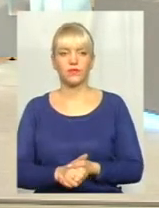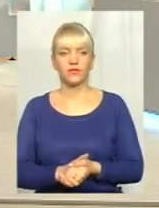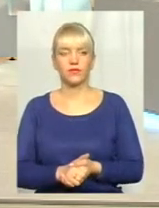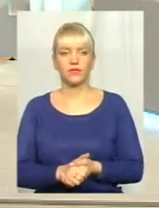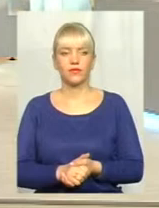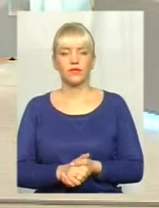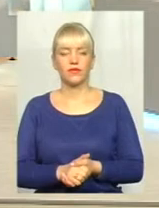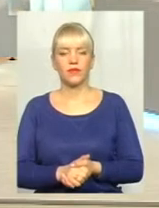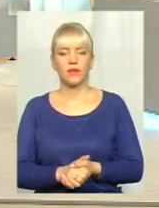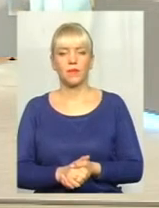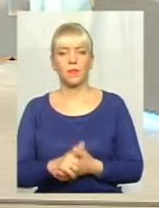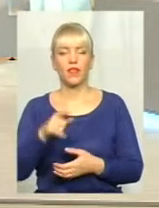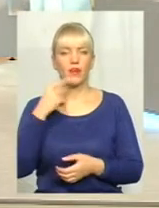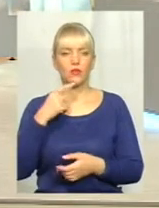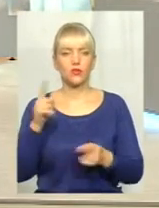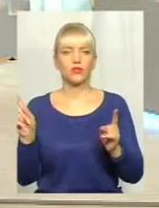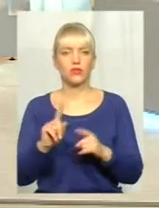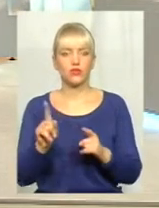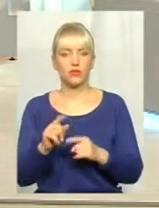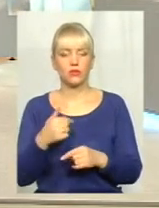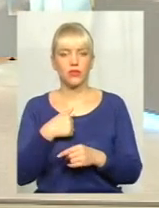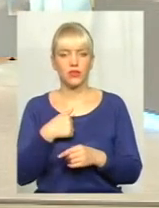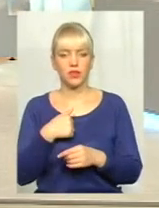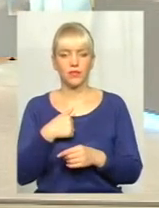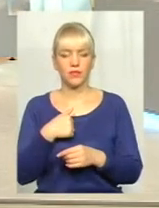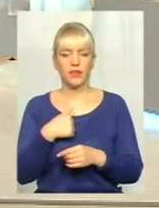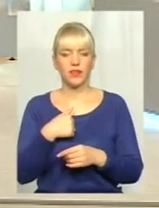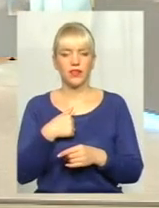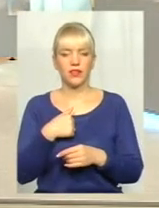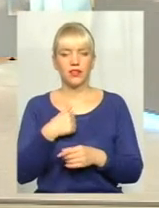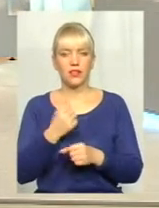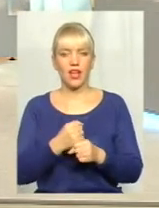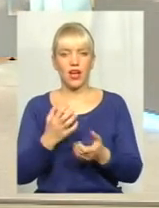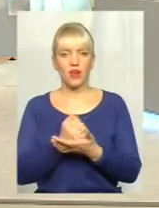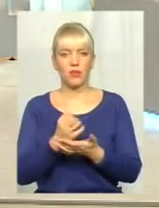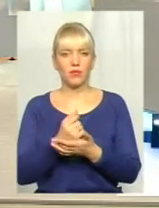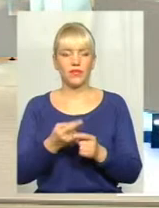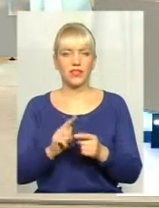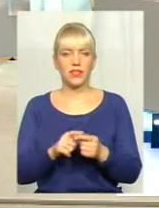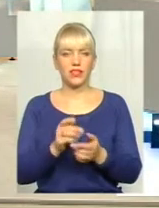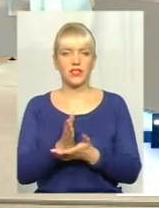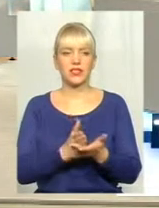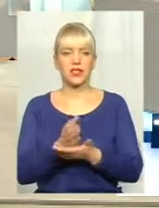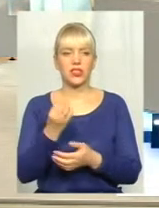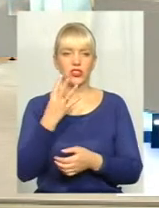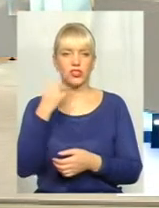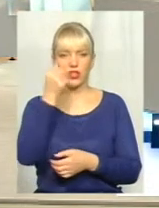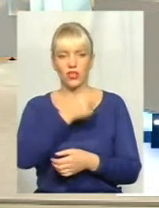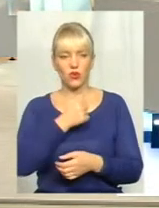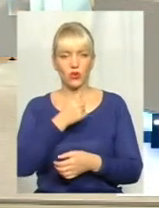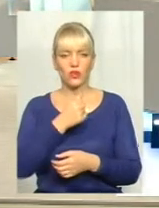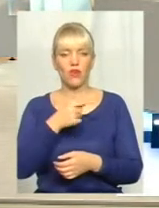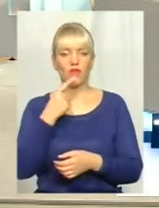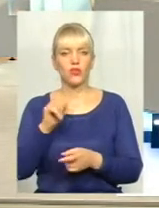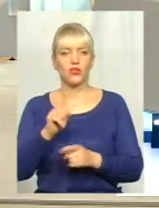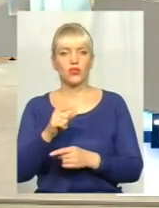Так. Значить, мотивірую тим, що мені, я заробив цей стаж 14 років. Так. Мотивірую я тим,